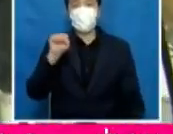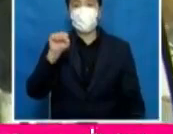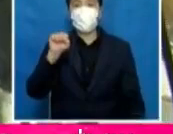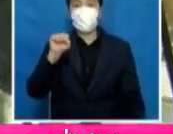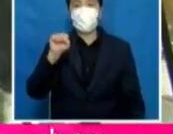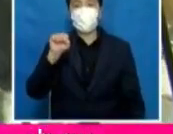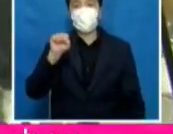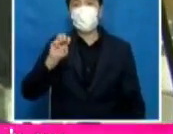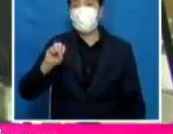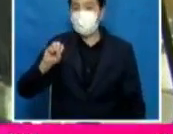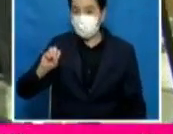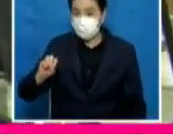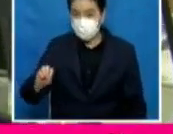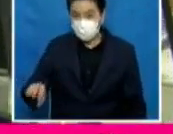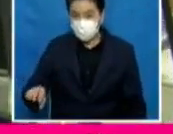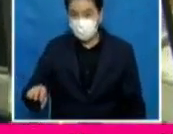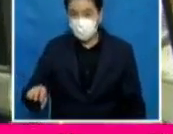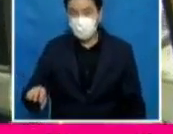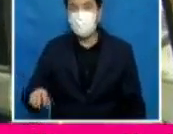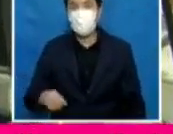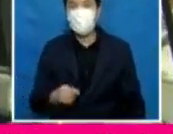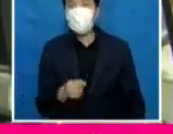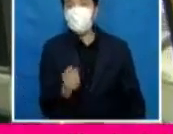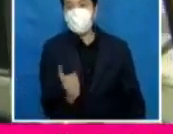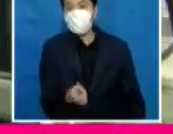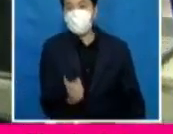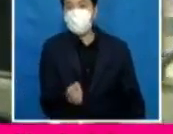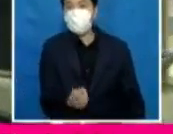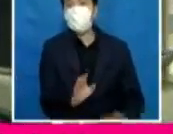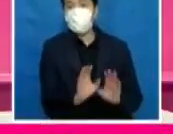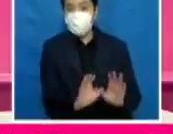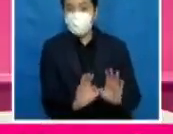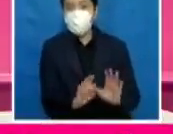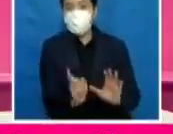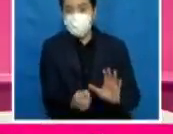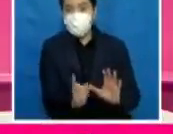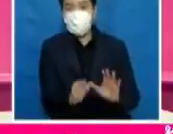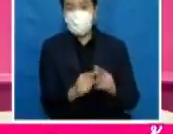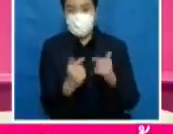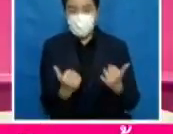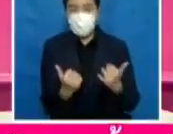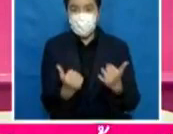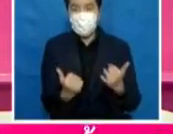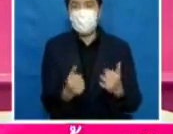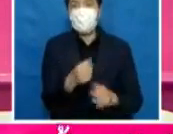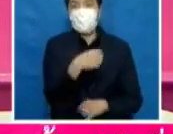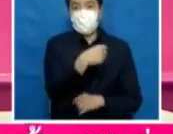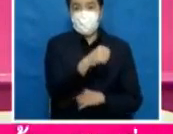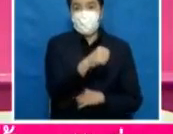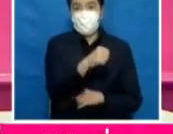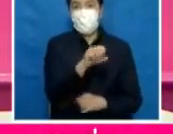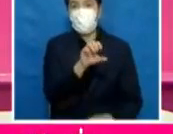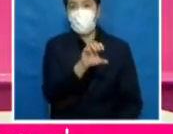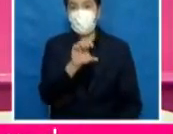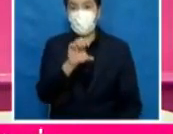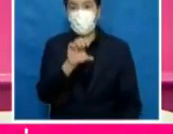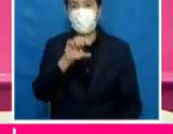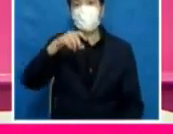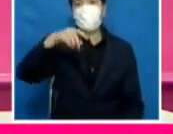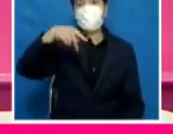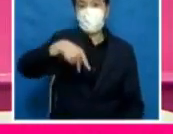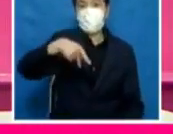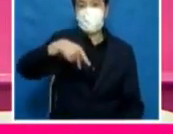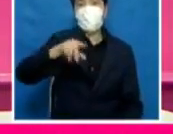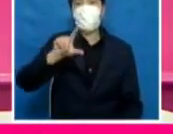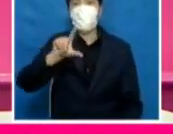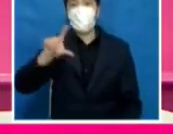และหลักแสนต่อไปจะใช้เครื่องออกรางวัลไฟฟ้าอัตโนมัติหลัก10หลักร้อยหลัก